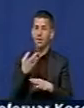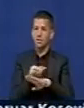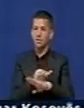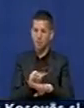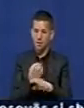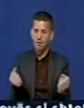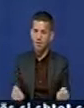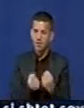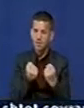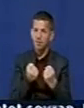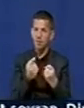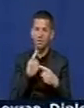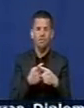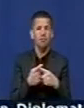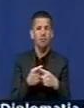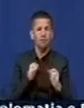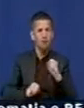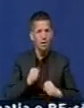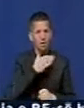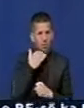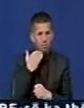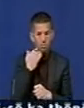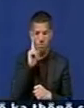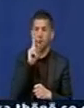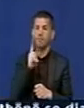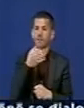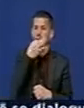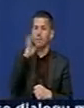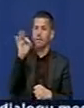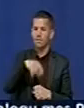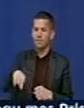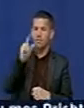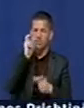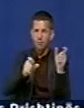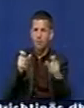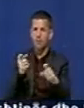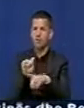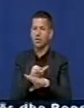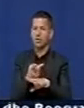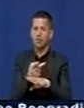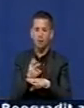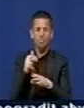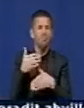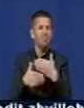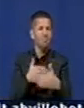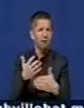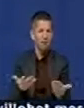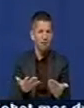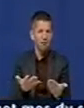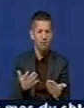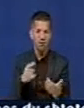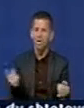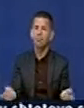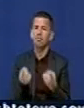sfidë, proces kompleks dhe i mundimshëm. E këtë më së miri e din popujt dhe shtetet që kanë kaluar këtë fazë.